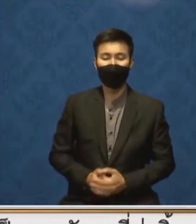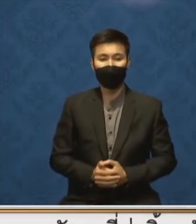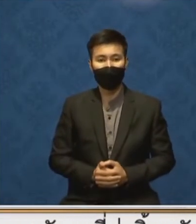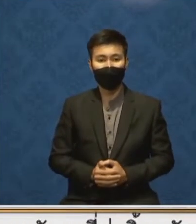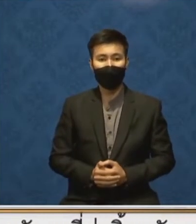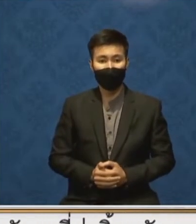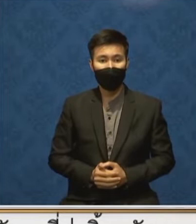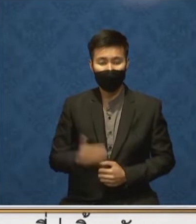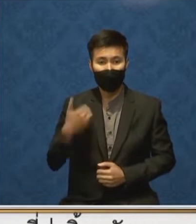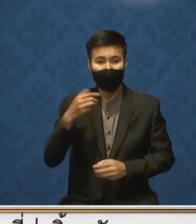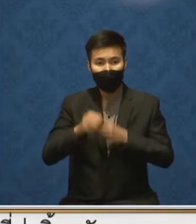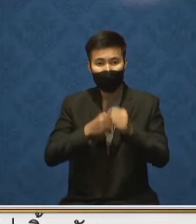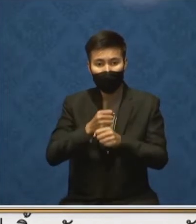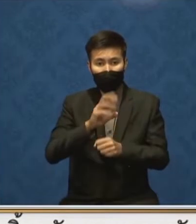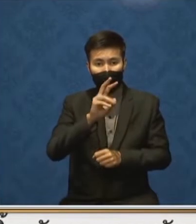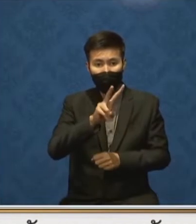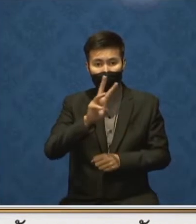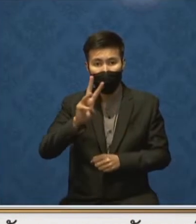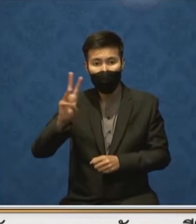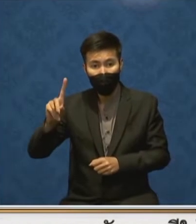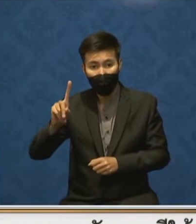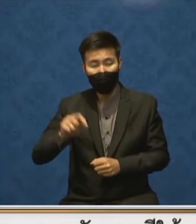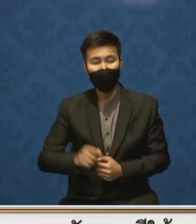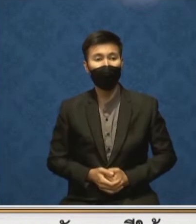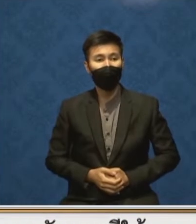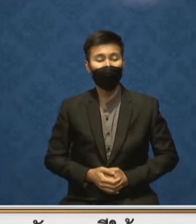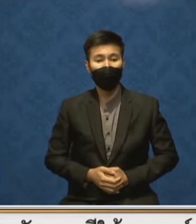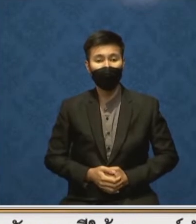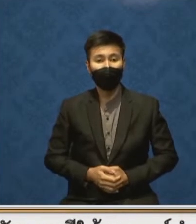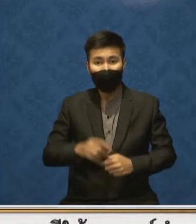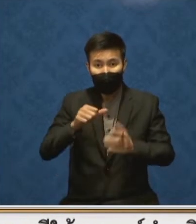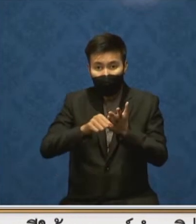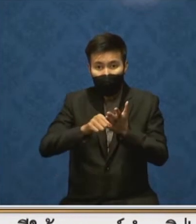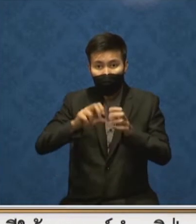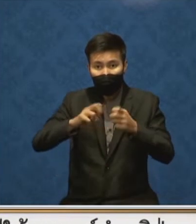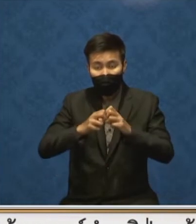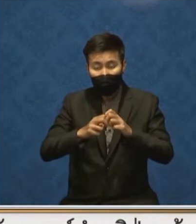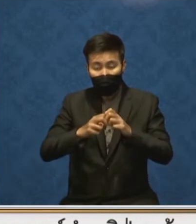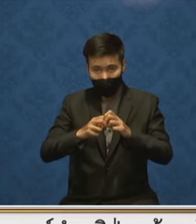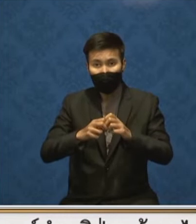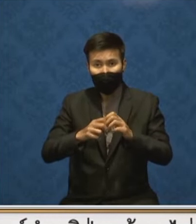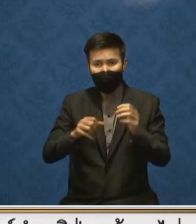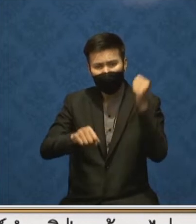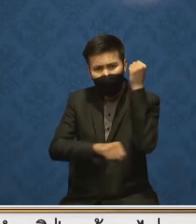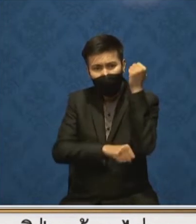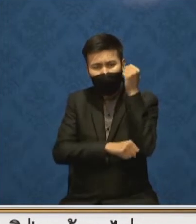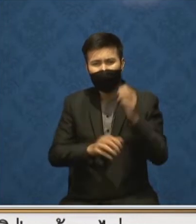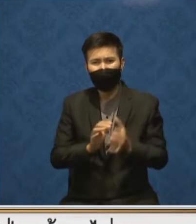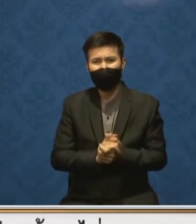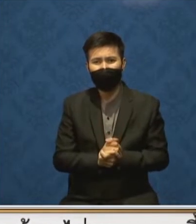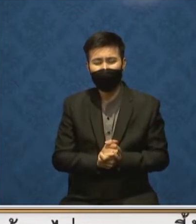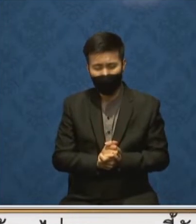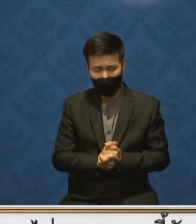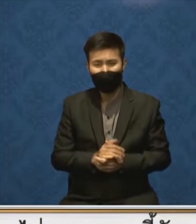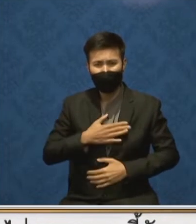เป็นเรื่องของการแ้ไขปัหาความยากจนแบพ่งเป้านะคะซึ่นฉก็เกควสสสนค่ ถมาทานเพรว่